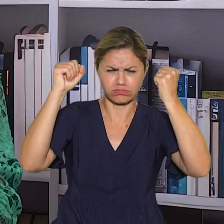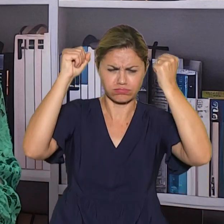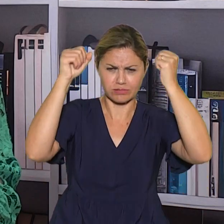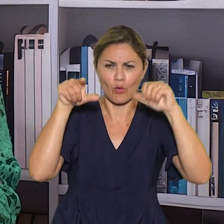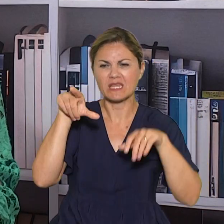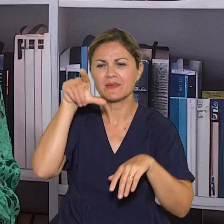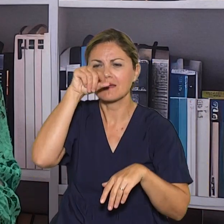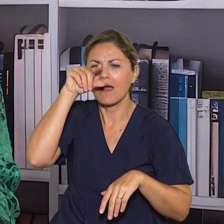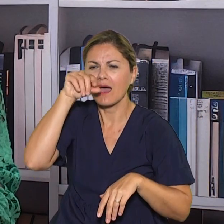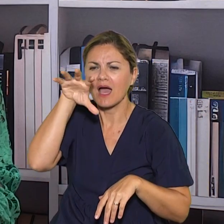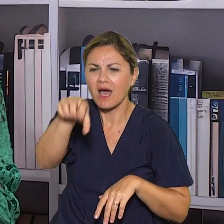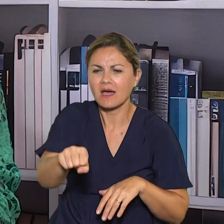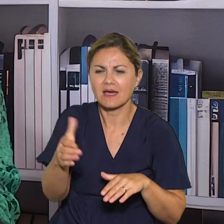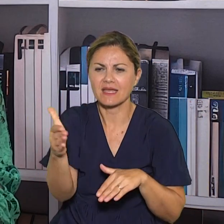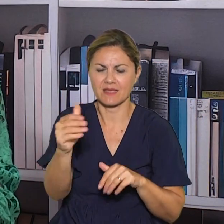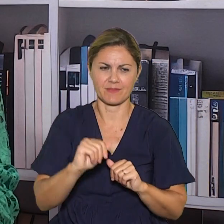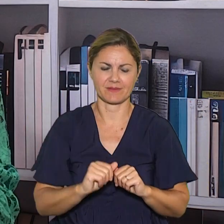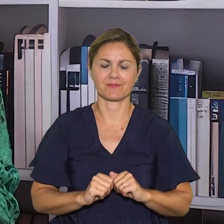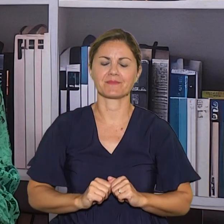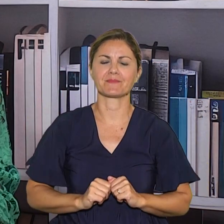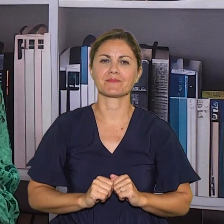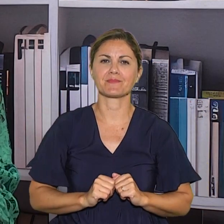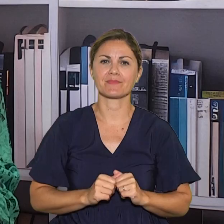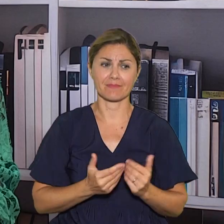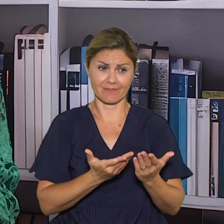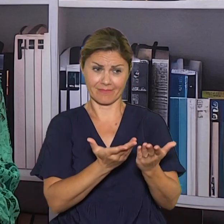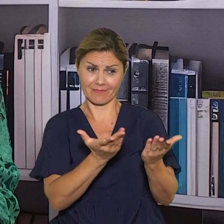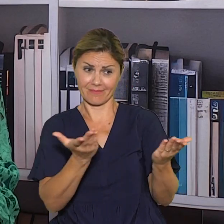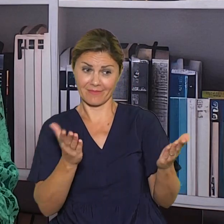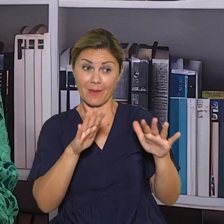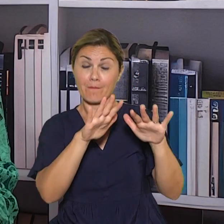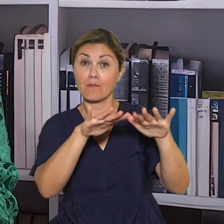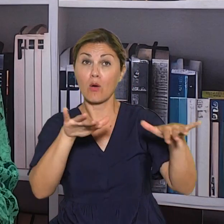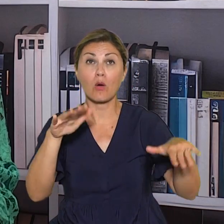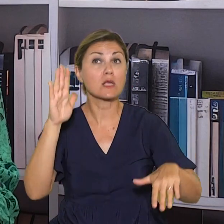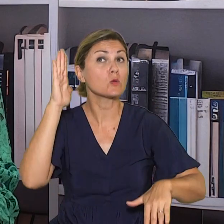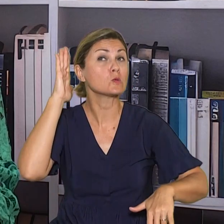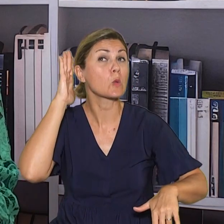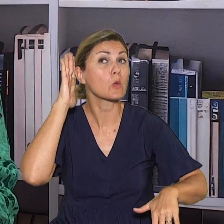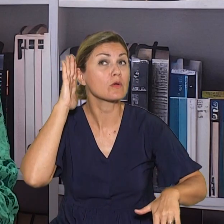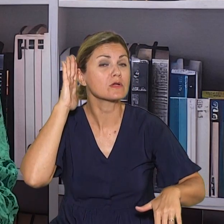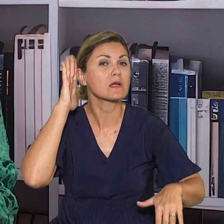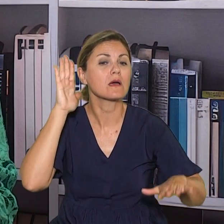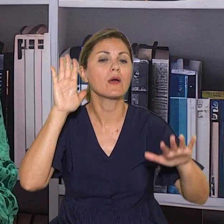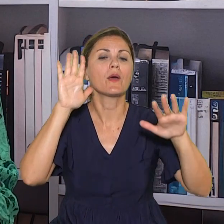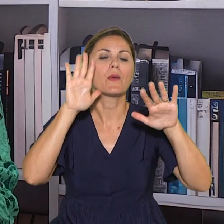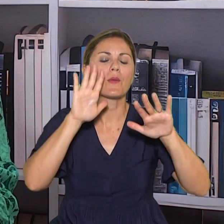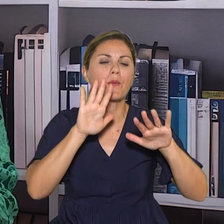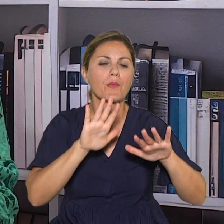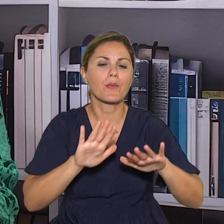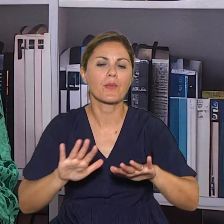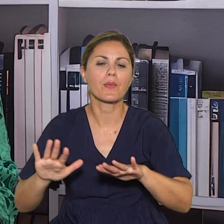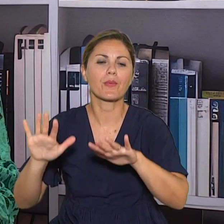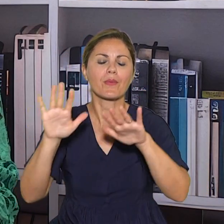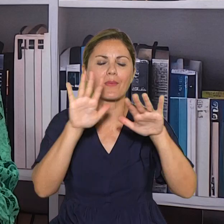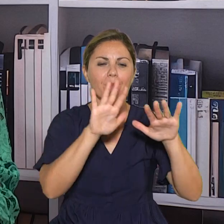bi sriće malo, a ti si se razbalalo. Razumilo more moje, pa smirilo srce svoje. Ja